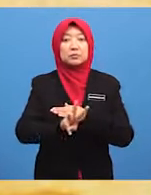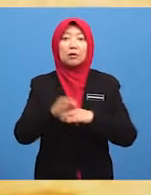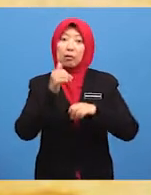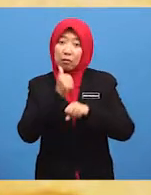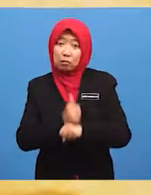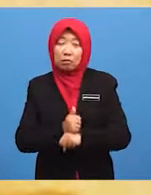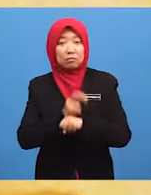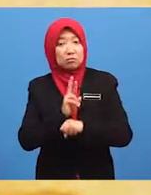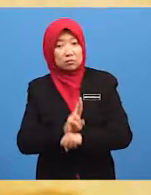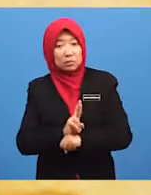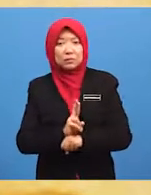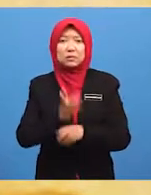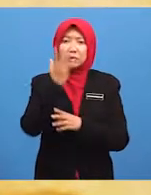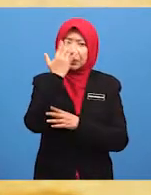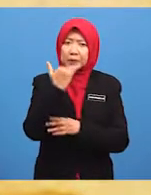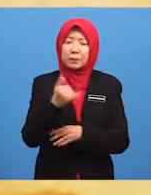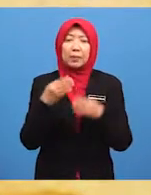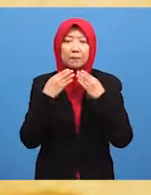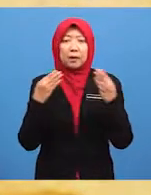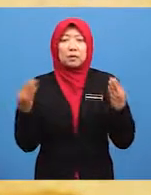Mengapakah bahasa dan tulisan